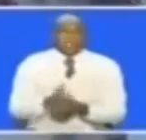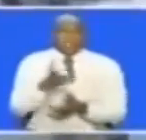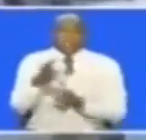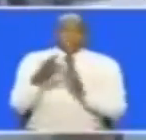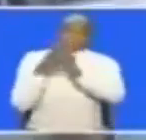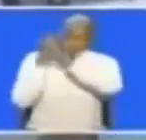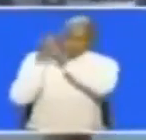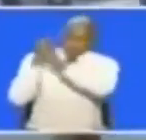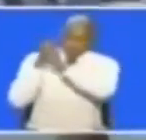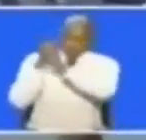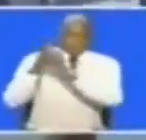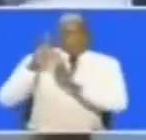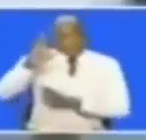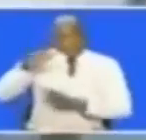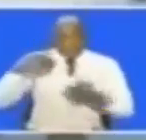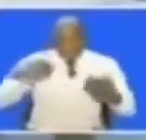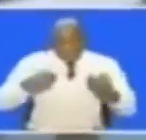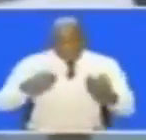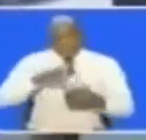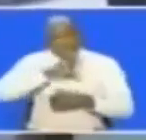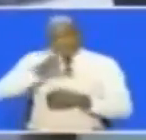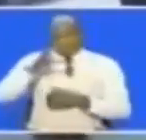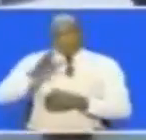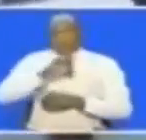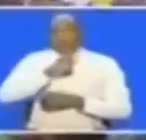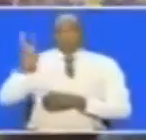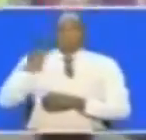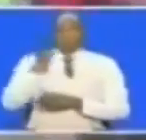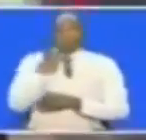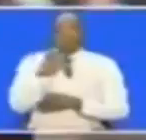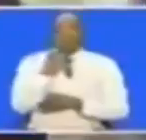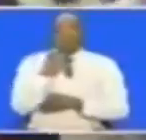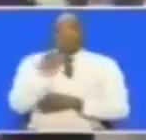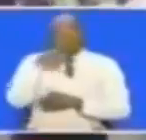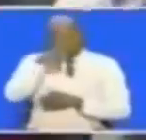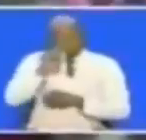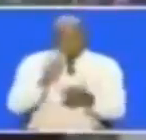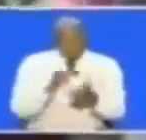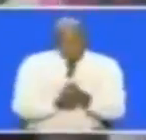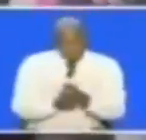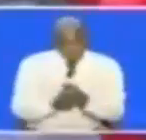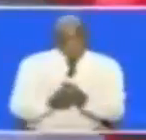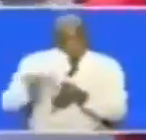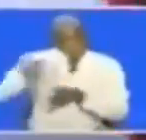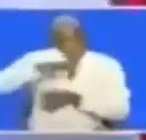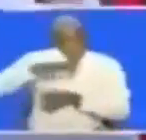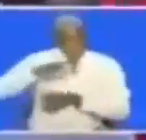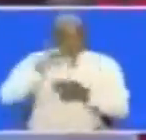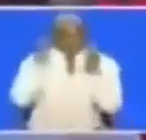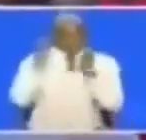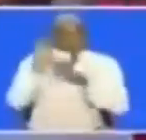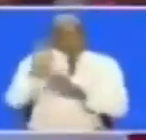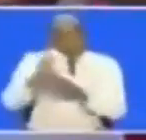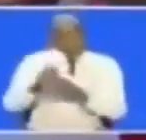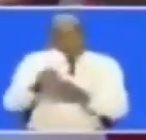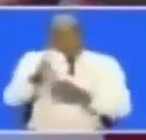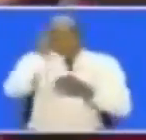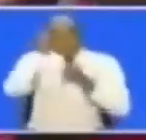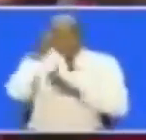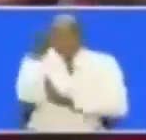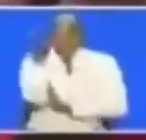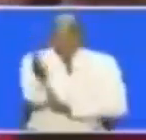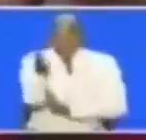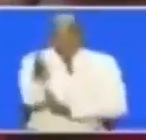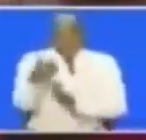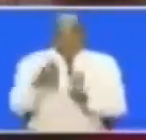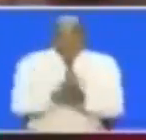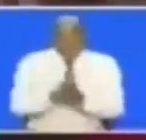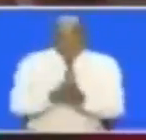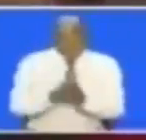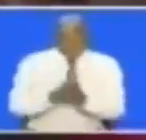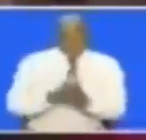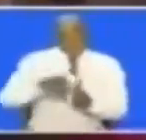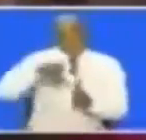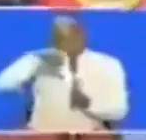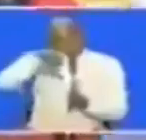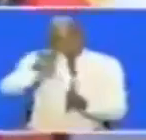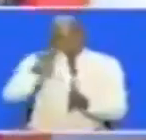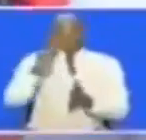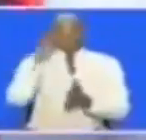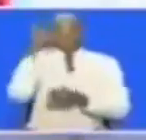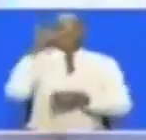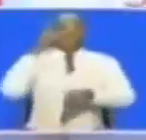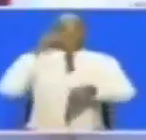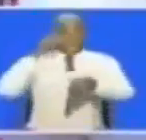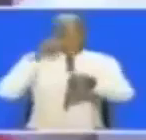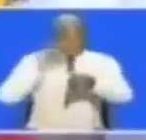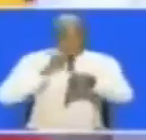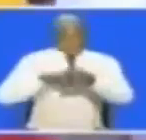Chama cha Jubilee huorodhesha kaunti ya West Pokot miongoni mwa ngome zake. Gavana wa sasa Simon Kachapin akiwania muhula